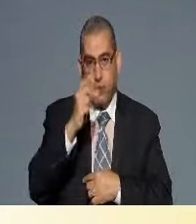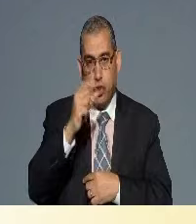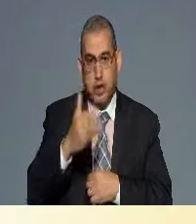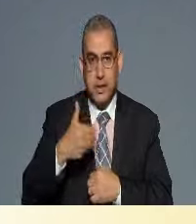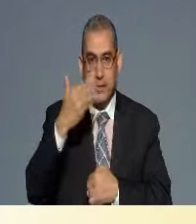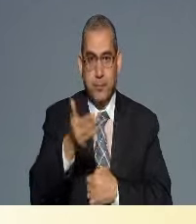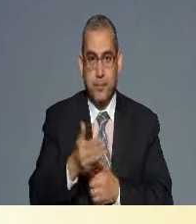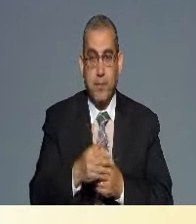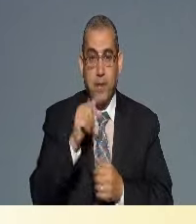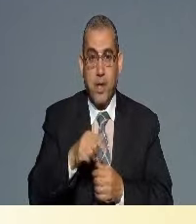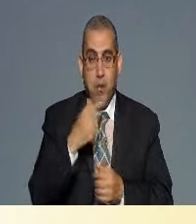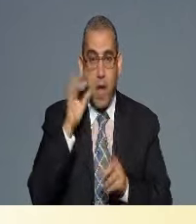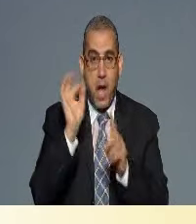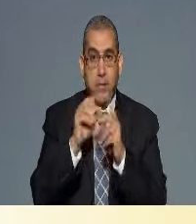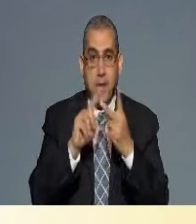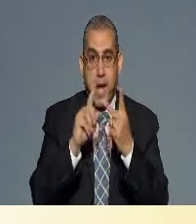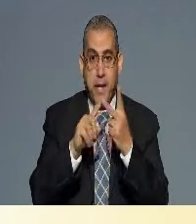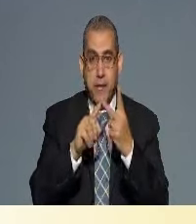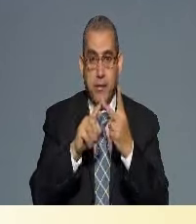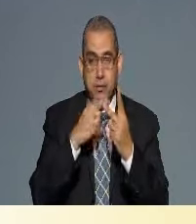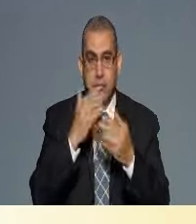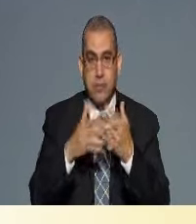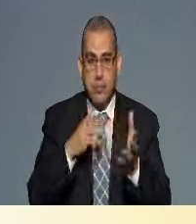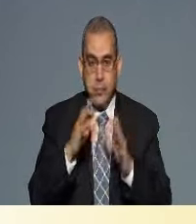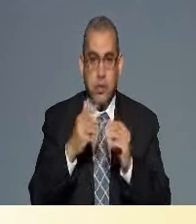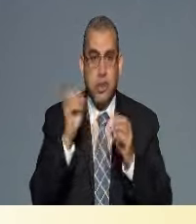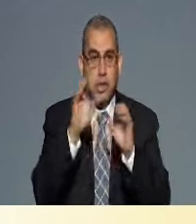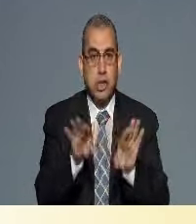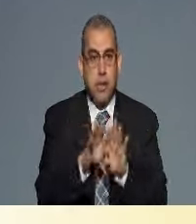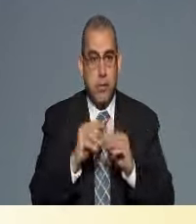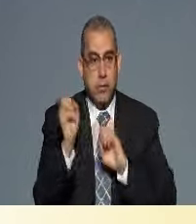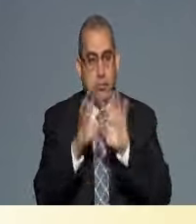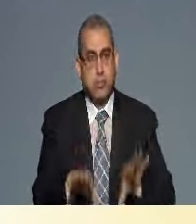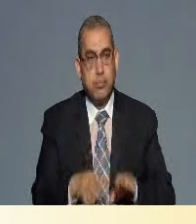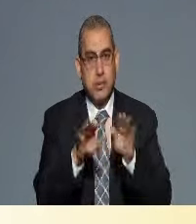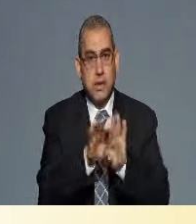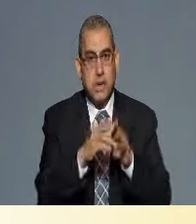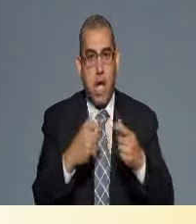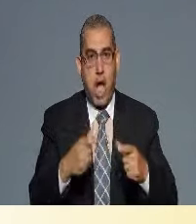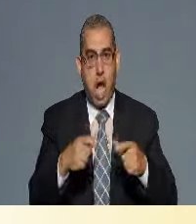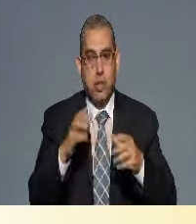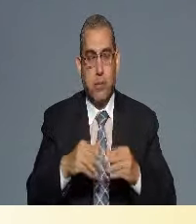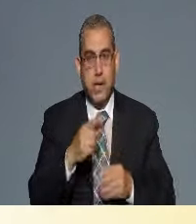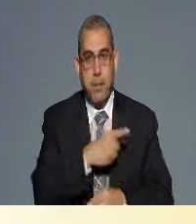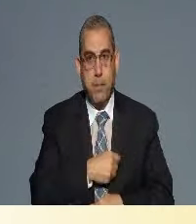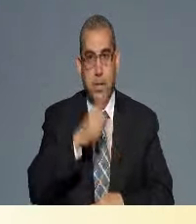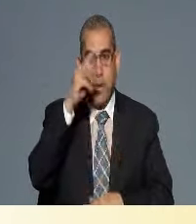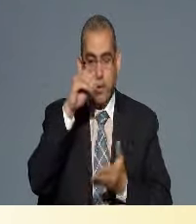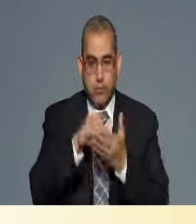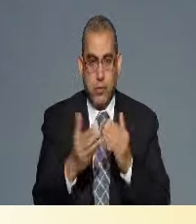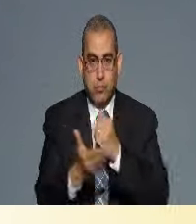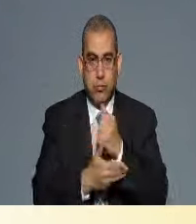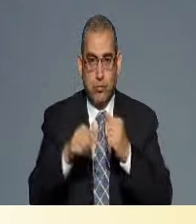2024-2025، الغرض الثاني التوريد إلى المطاحن لإنتاج دقيق الخبز. بسم الله نبدأ